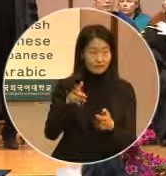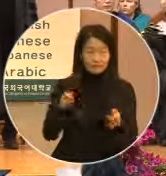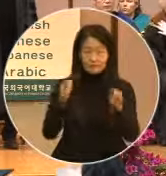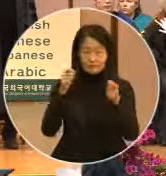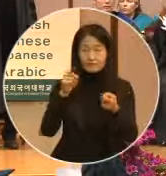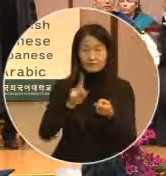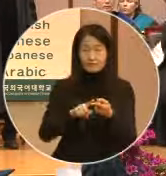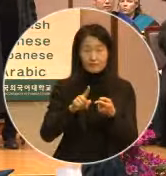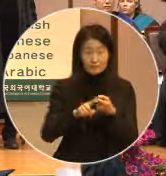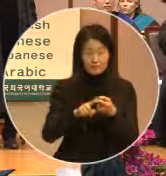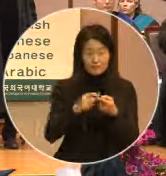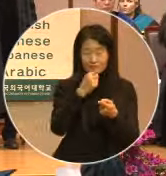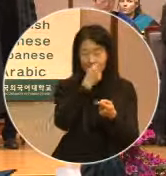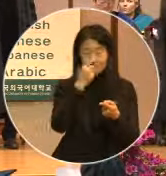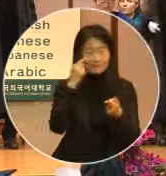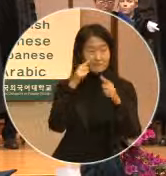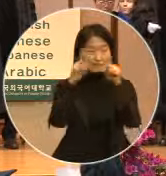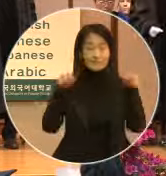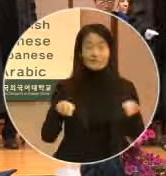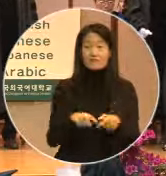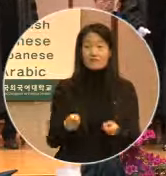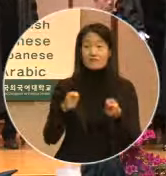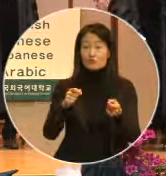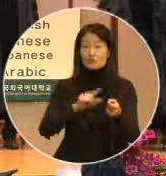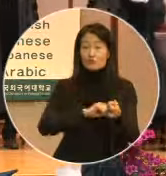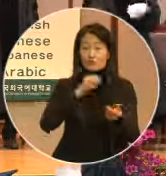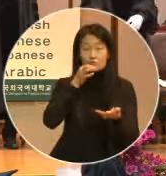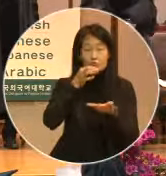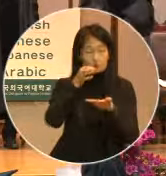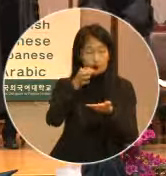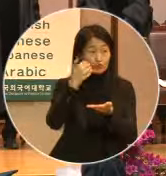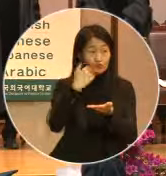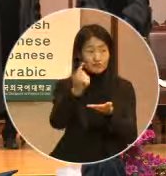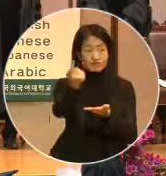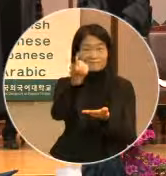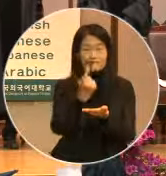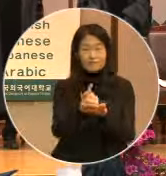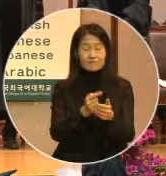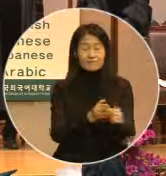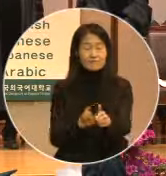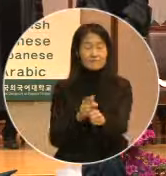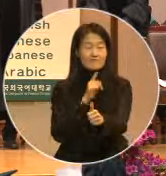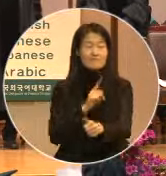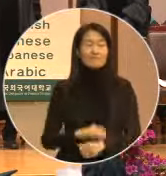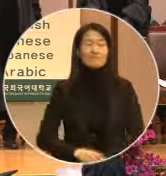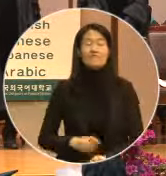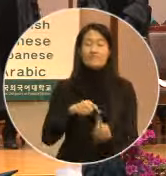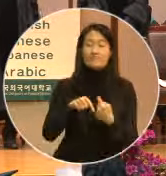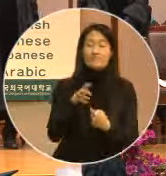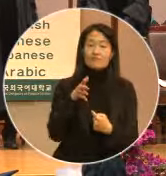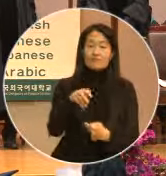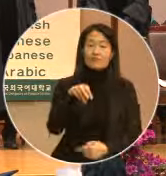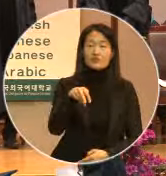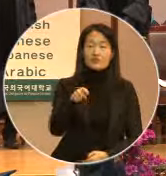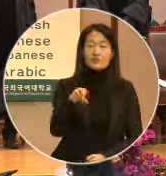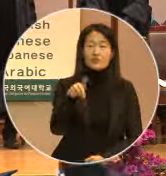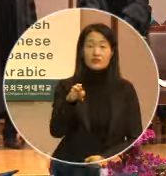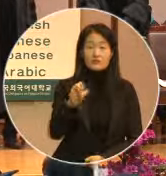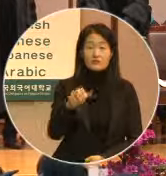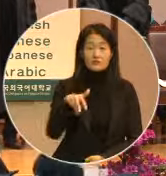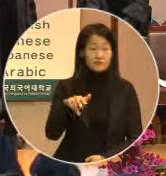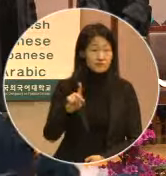졸업생에 대한 학위수여가 있겠습니다. 호명하는 대표자는 단상으로 올라와 주시기 바랍니다. 경영학부